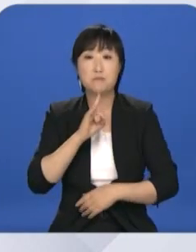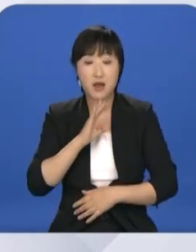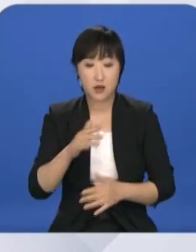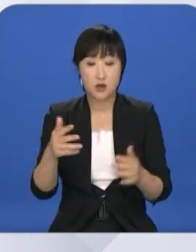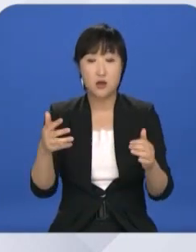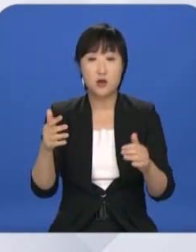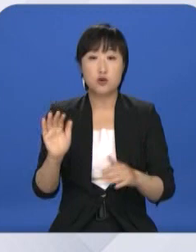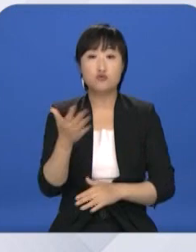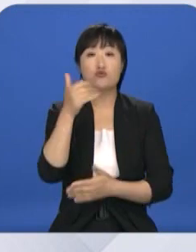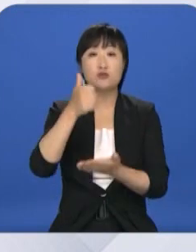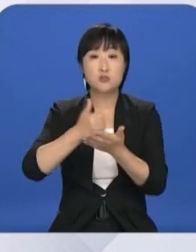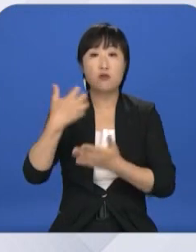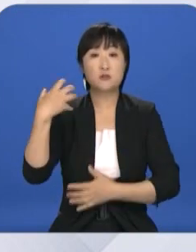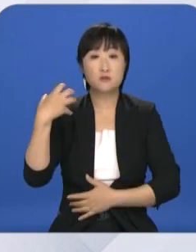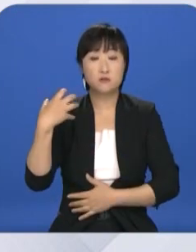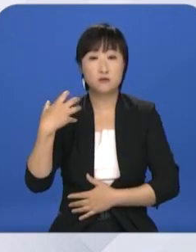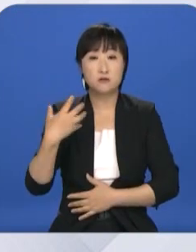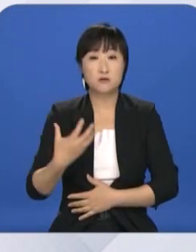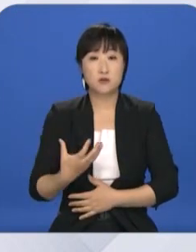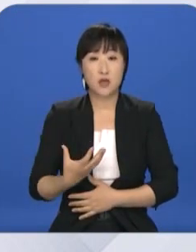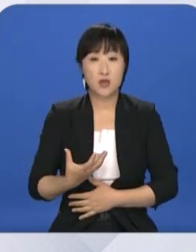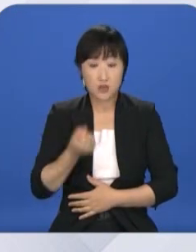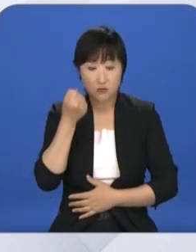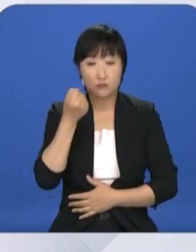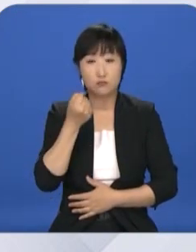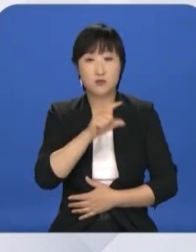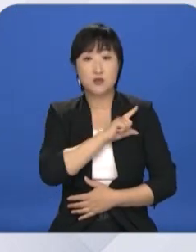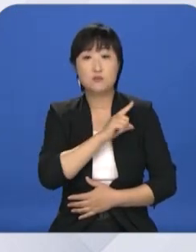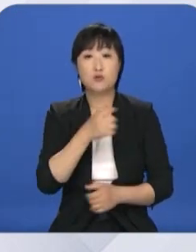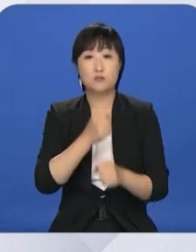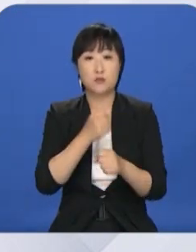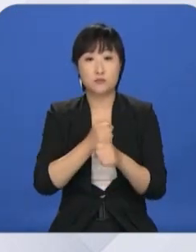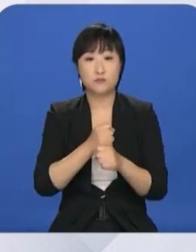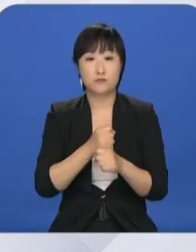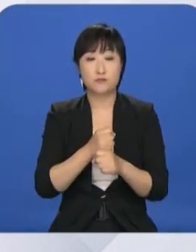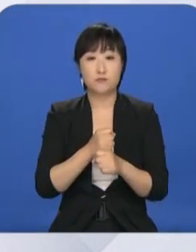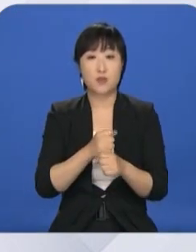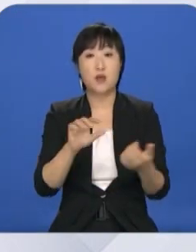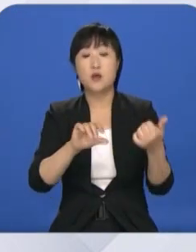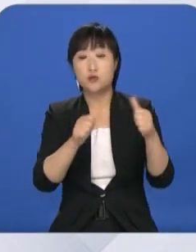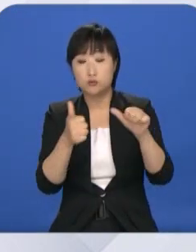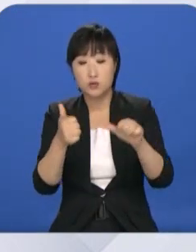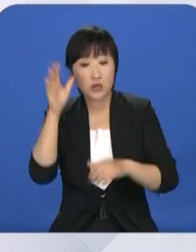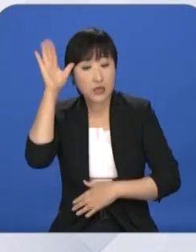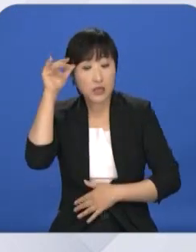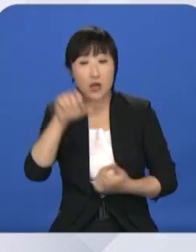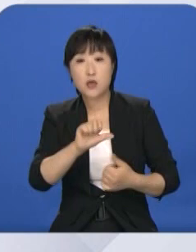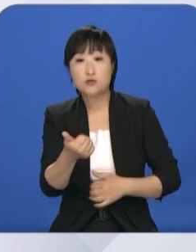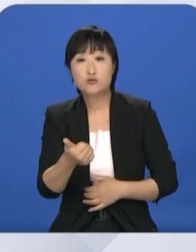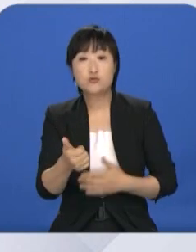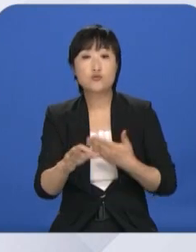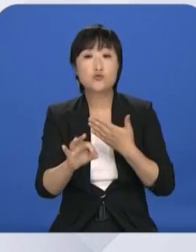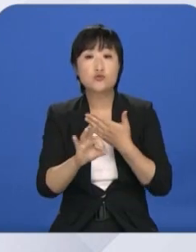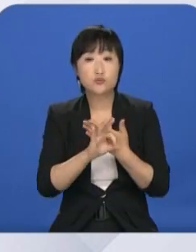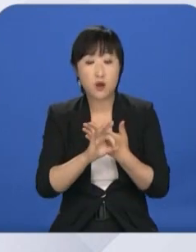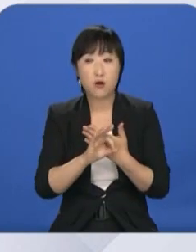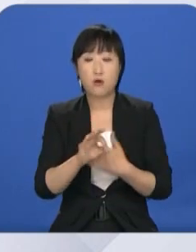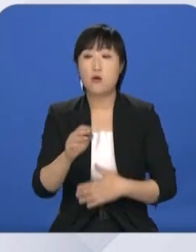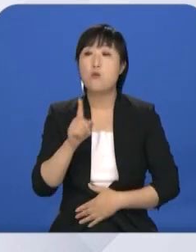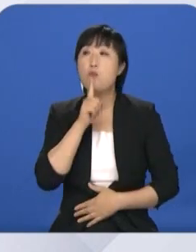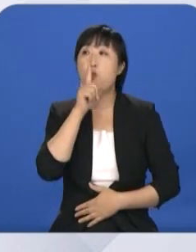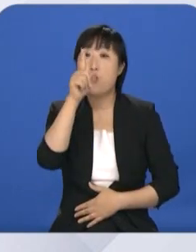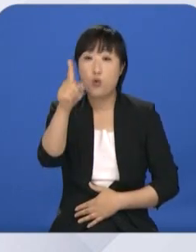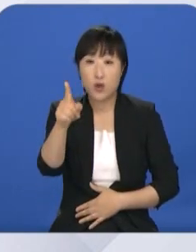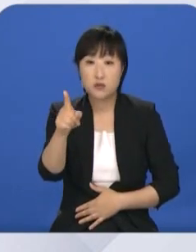군 소유로 만들겠다. 그럼 그 죽으면 어떻게 한답니까? 예? 죽으면 어떻게? 죽으면은 그걸 다시 보고를